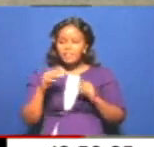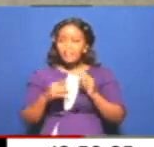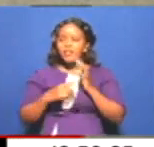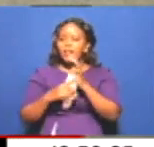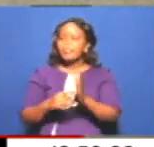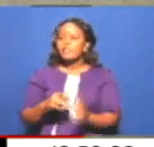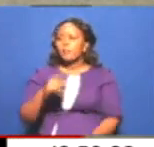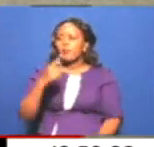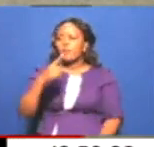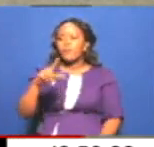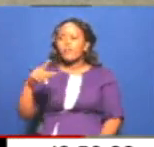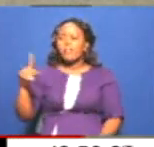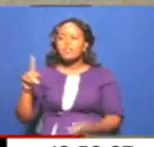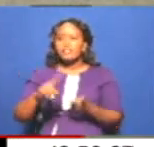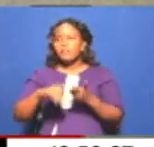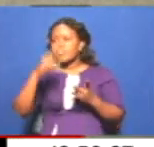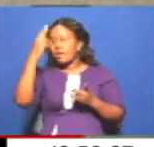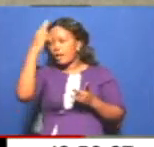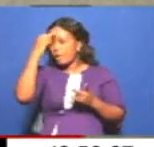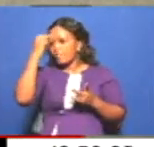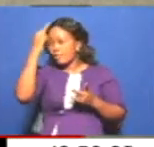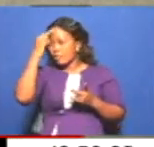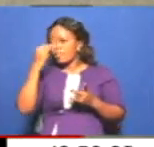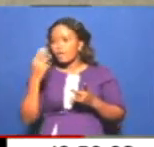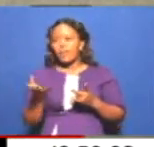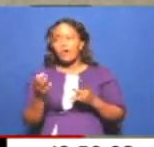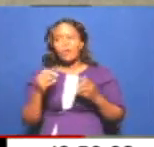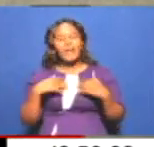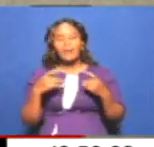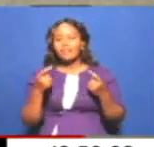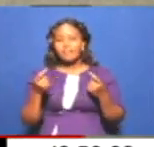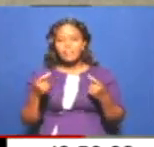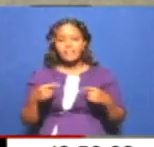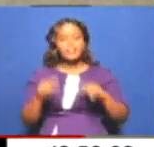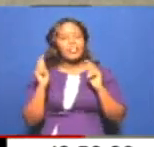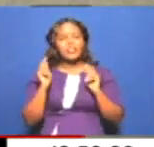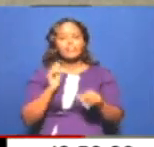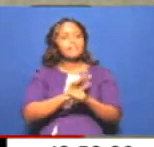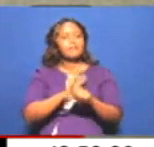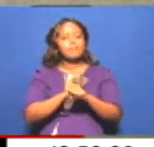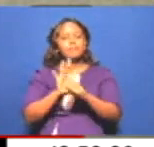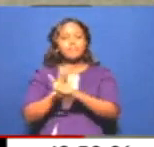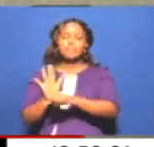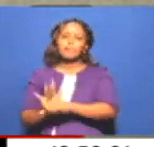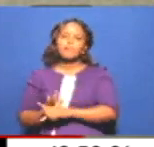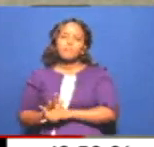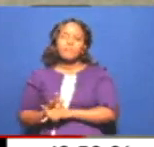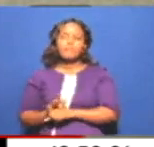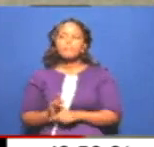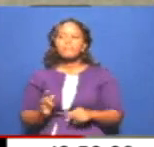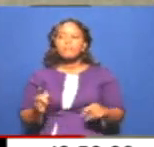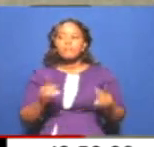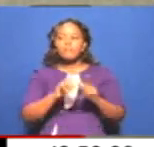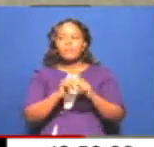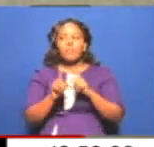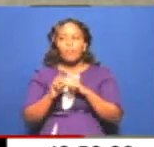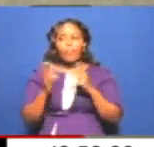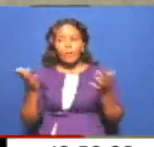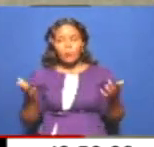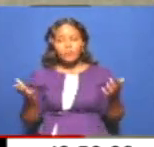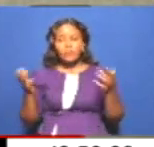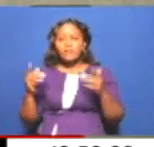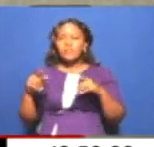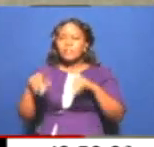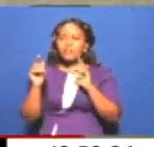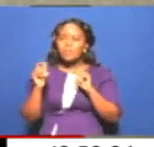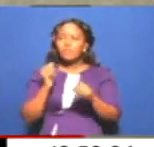Laikipia na Rock, amejaribu sana. Na ni ule ambaye ni anafanya kazi kama